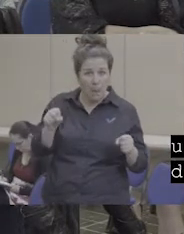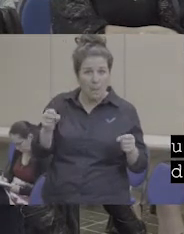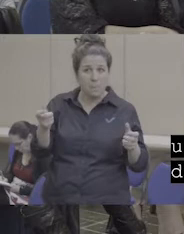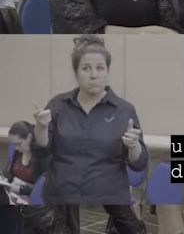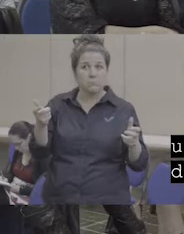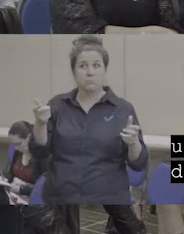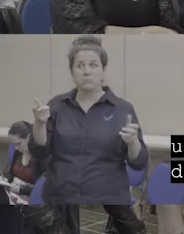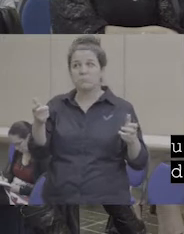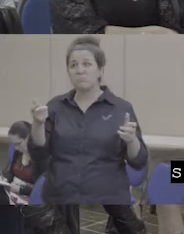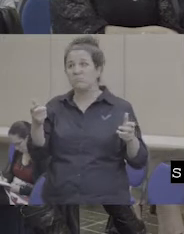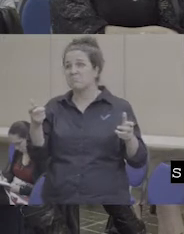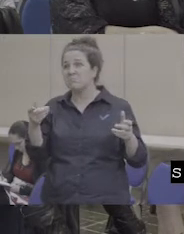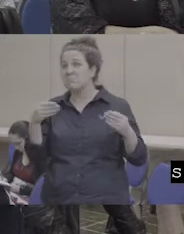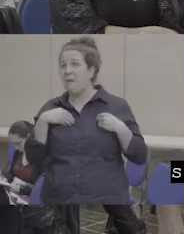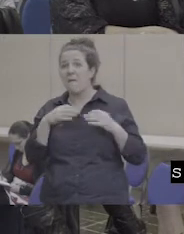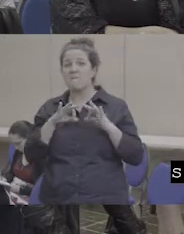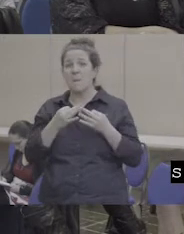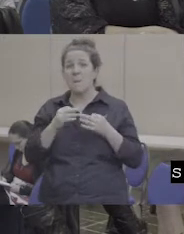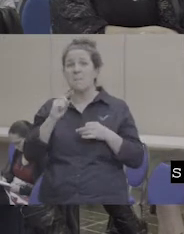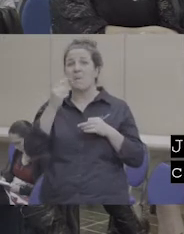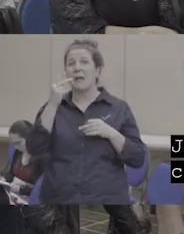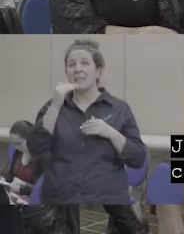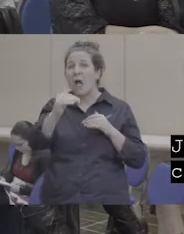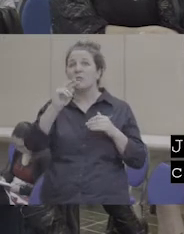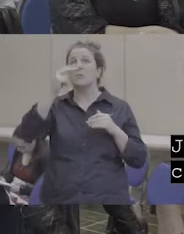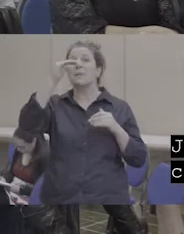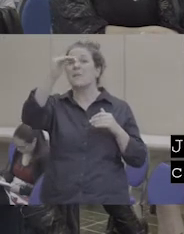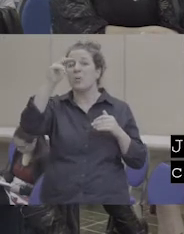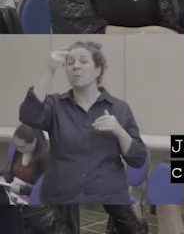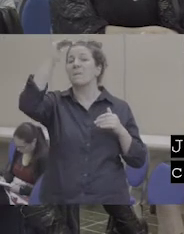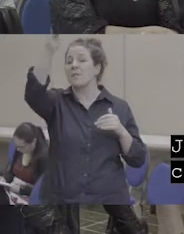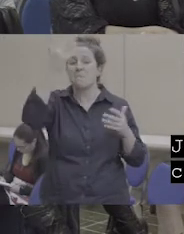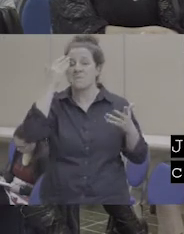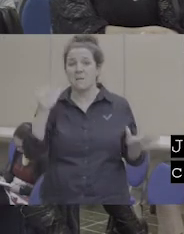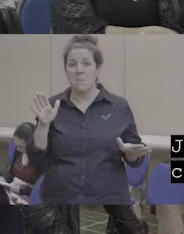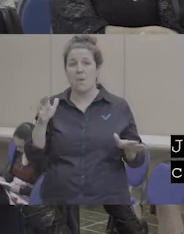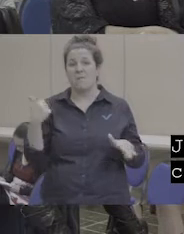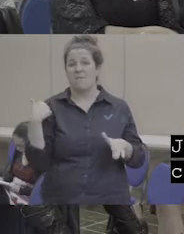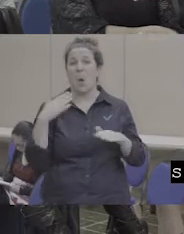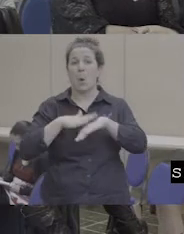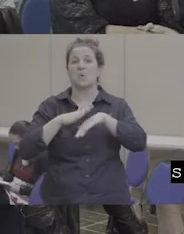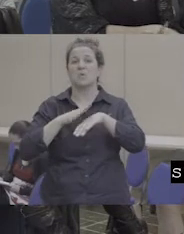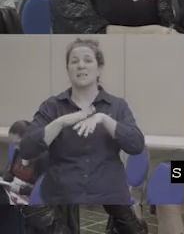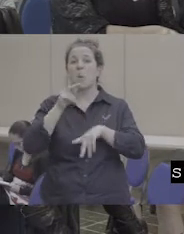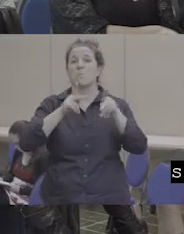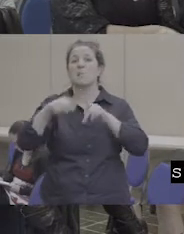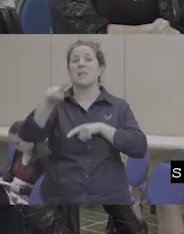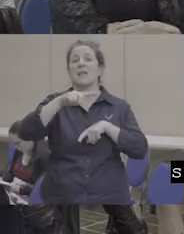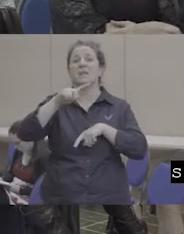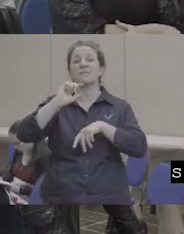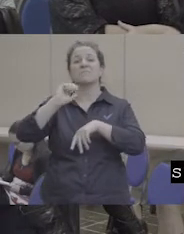accepter d'avoir des familles sur plusieurs étages. Je me souviens, lors d'une une consultation publique sur le site